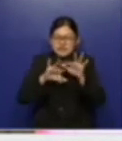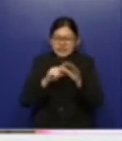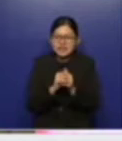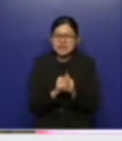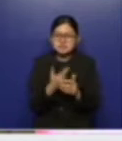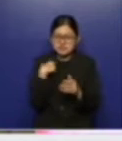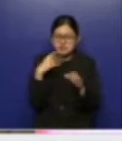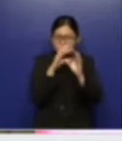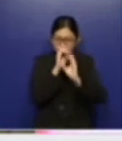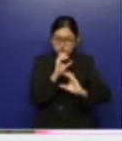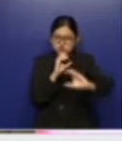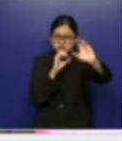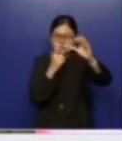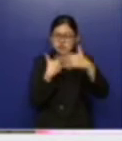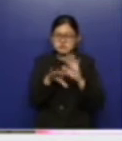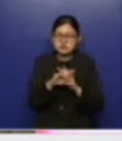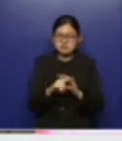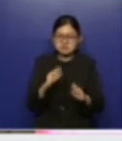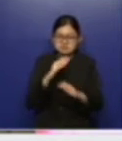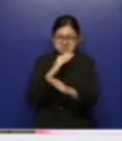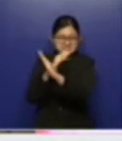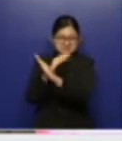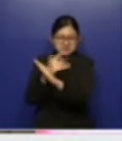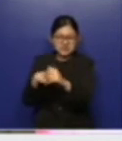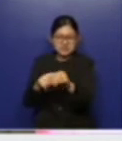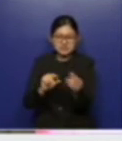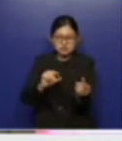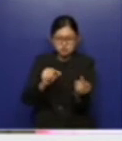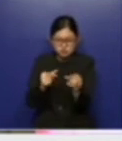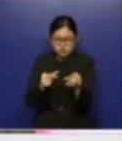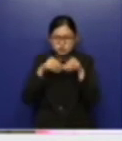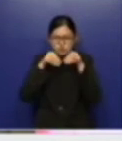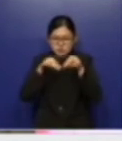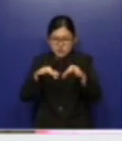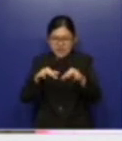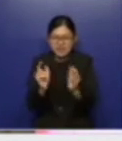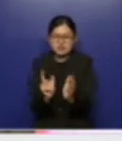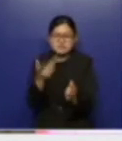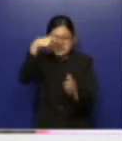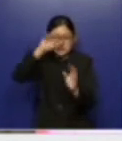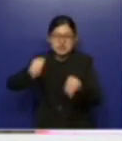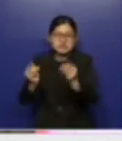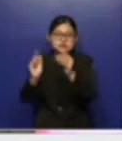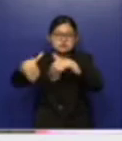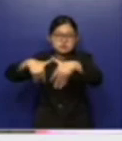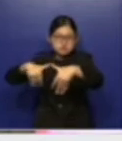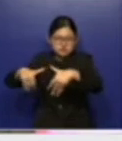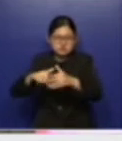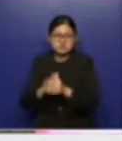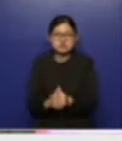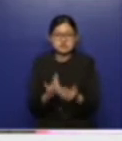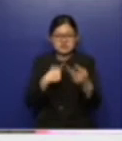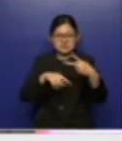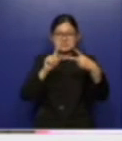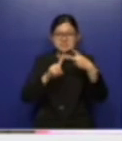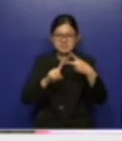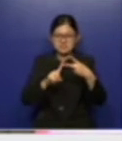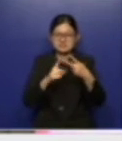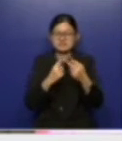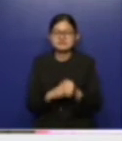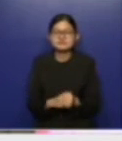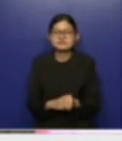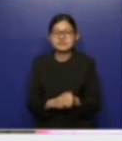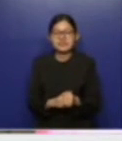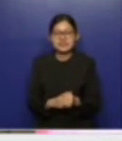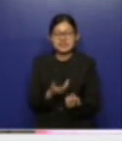ช.แล้วมันเป็นการสกัดกั้นการใช้วิทยุกระจายเสียงเพื่อชุมชนนี่ข้อที่สอง